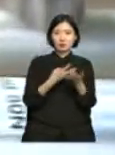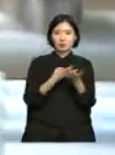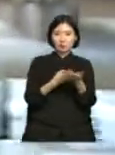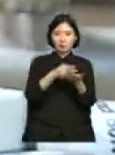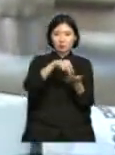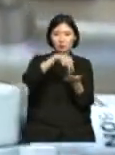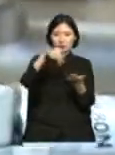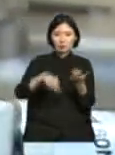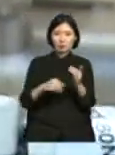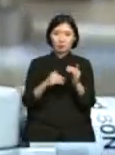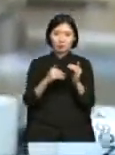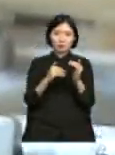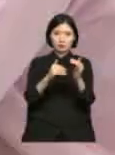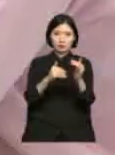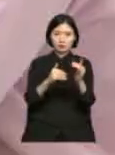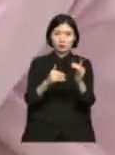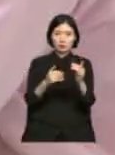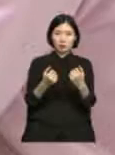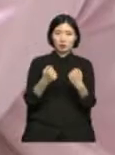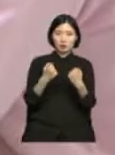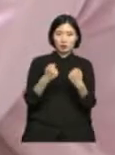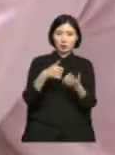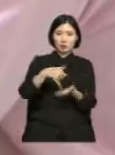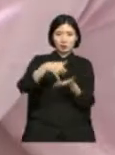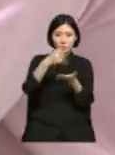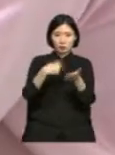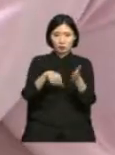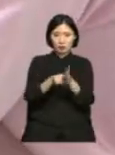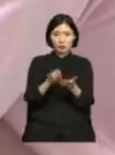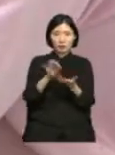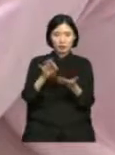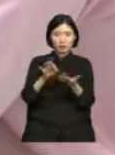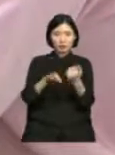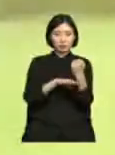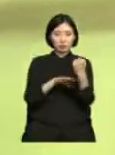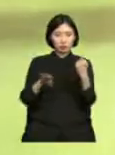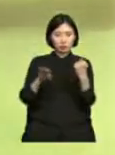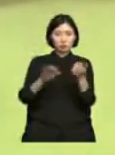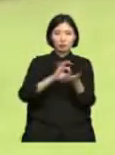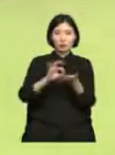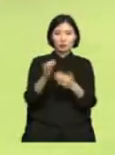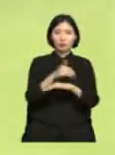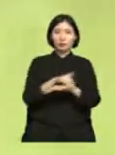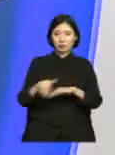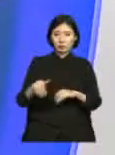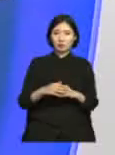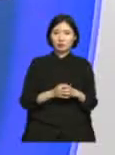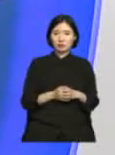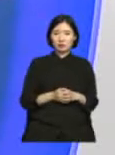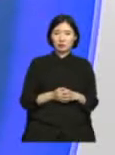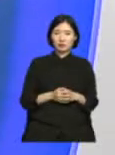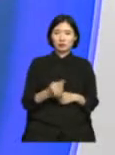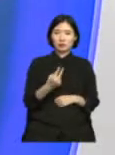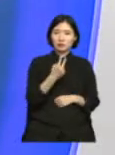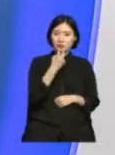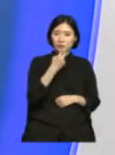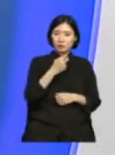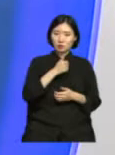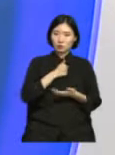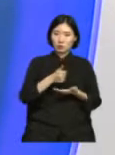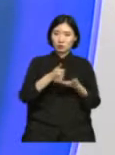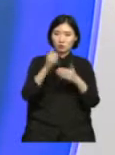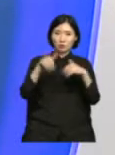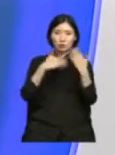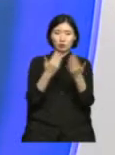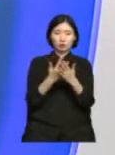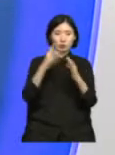과정에서 내원 환자의 건강과 인권을 위한 가치 기준으로 적용하겠다는 계획인데요. 생명의 존엄성은